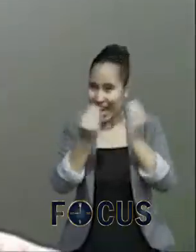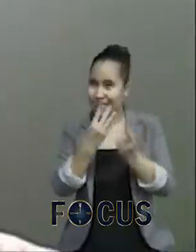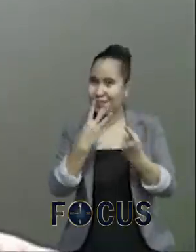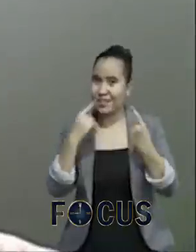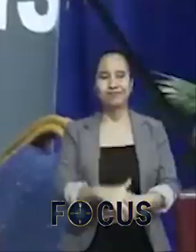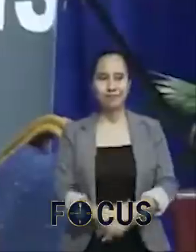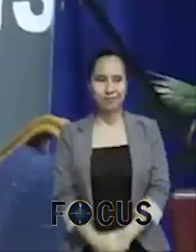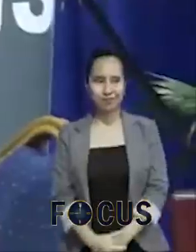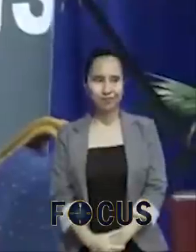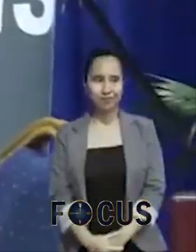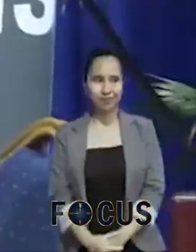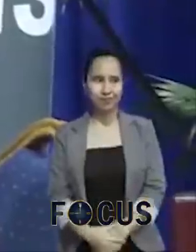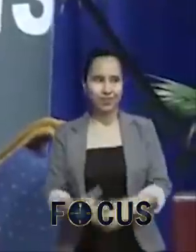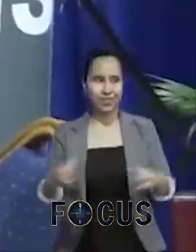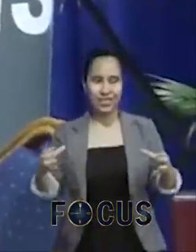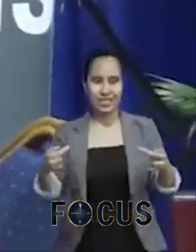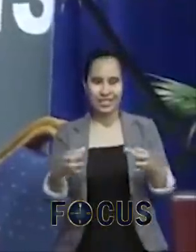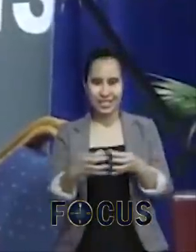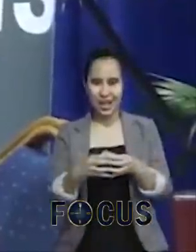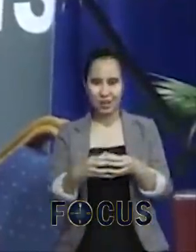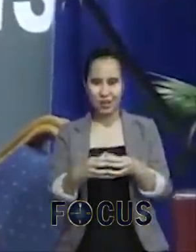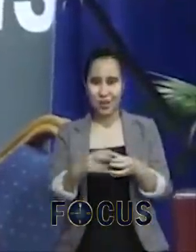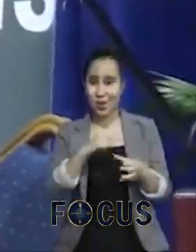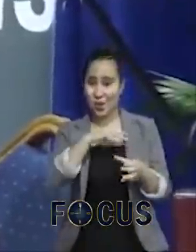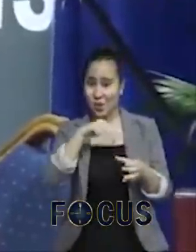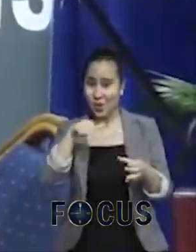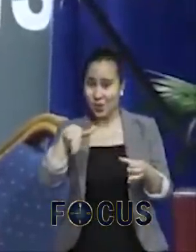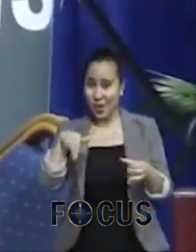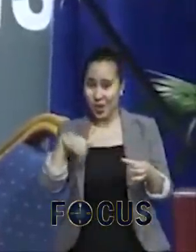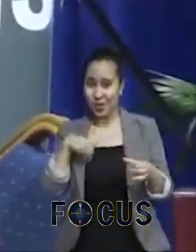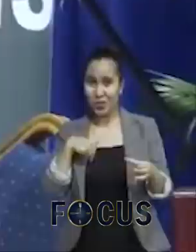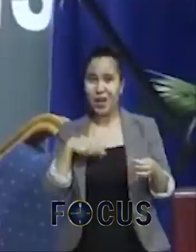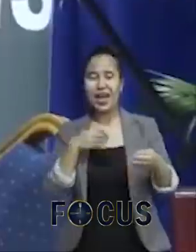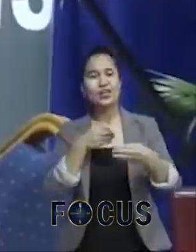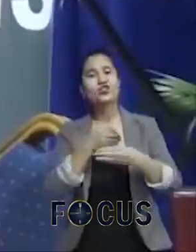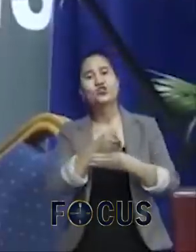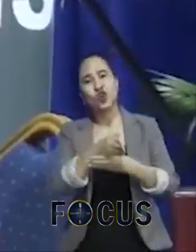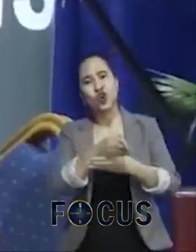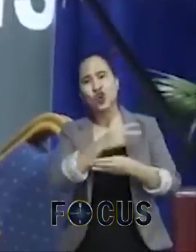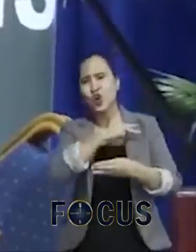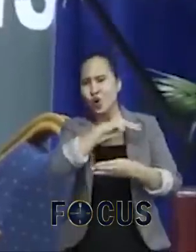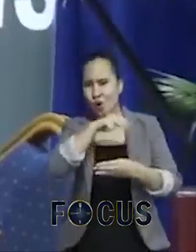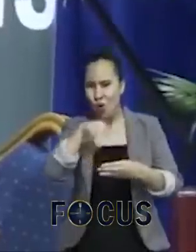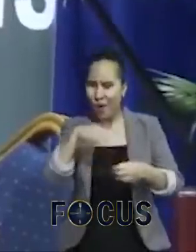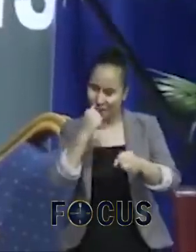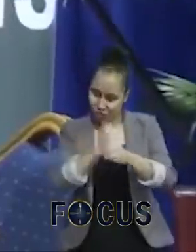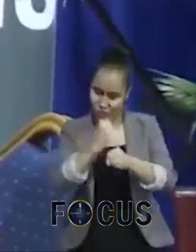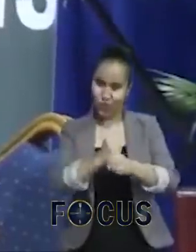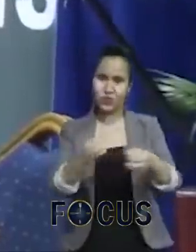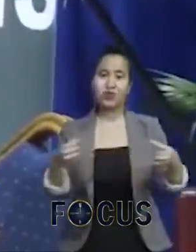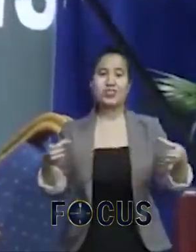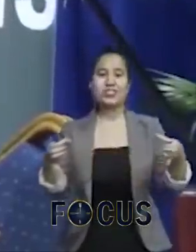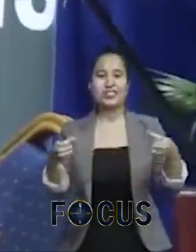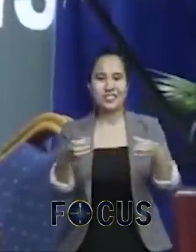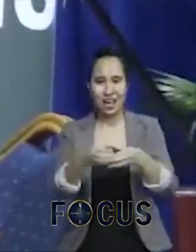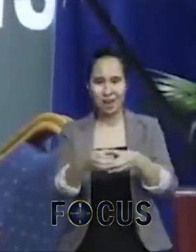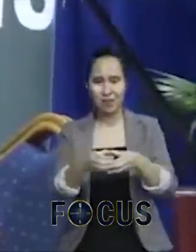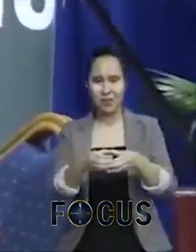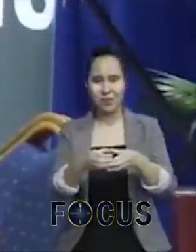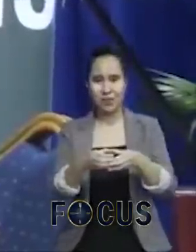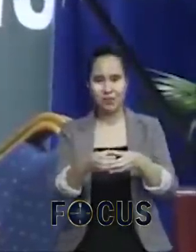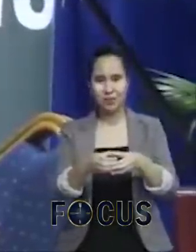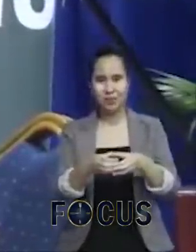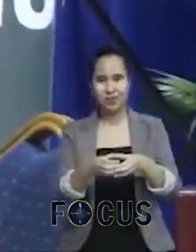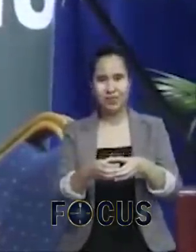vinden. Samen gaan wij op weg. Wij doen het samen. Dat hebben wij vanaf